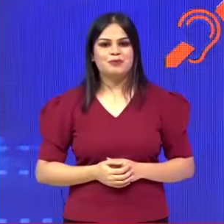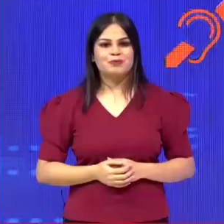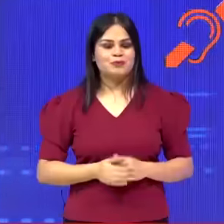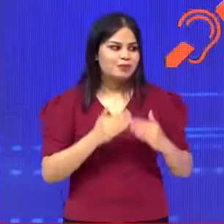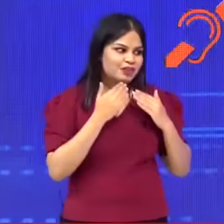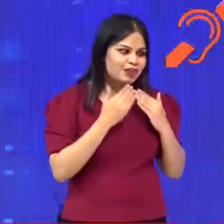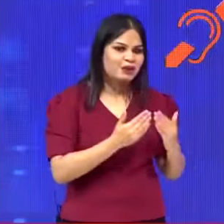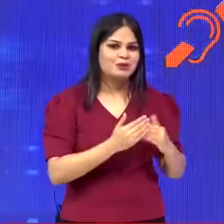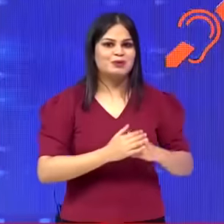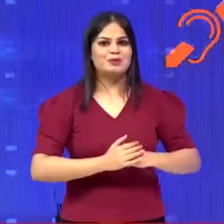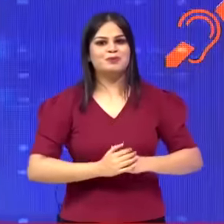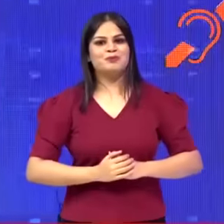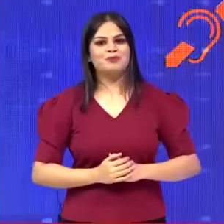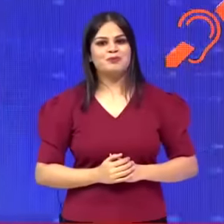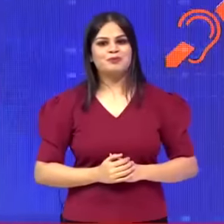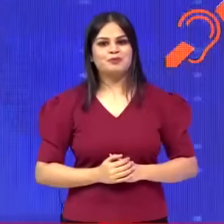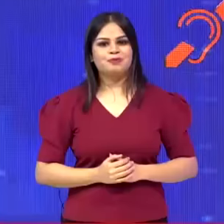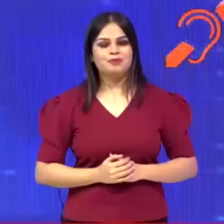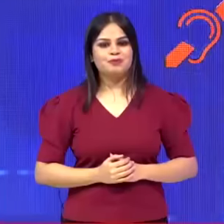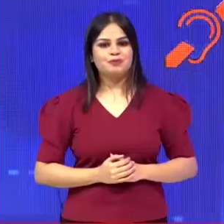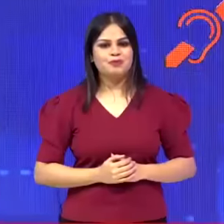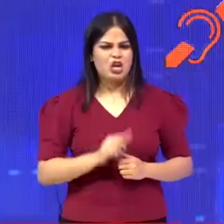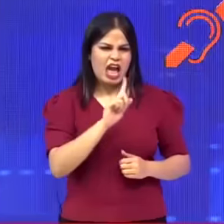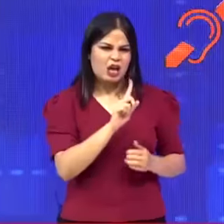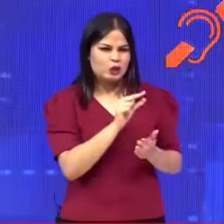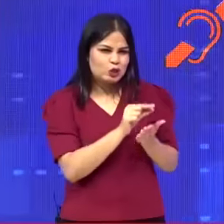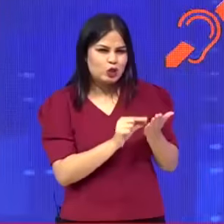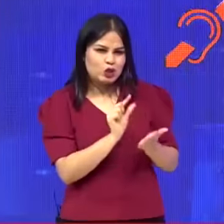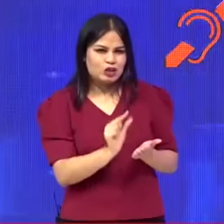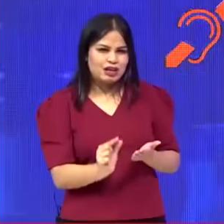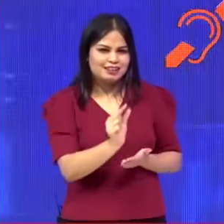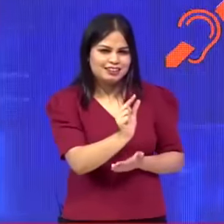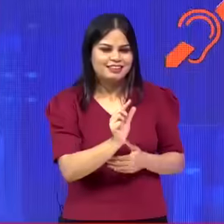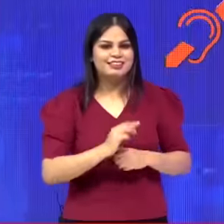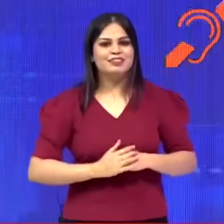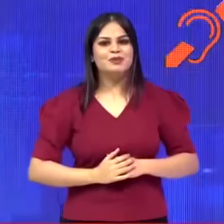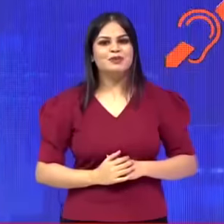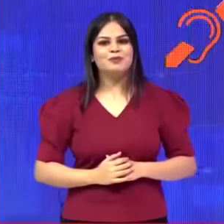थैंक यू। अब ये मैं आपको इसका एक,